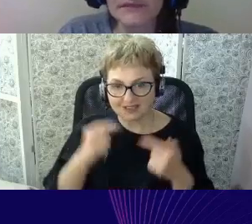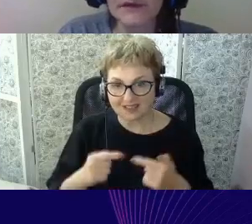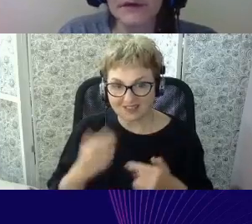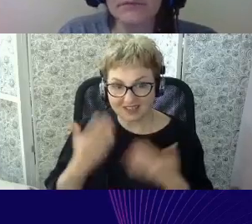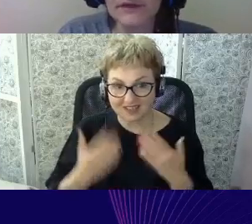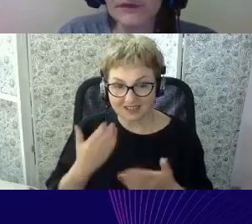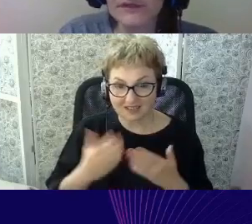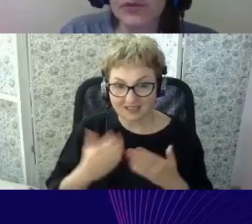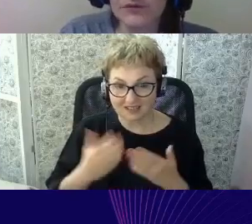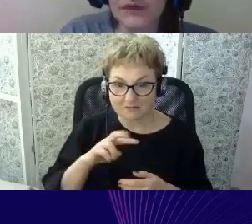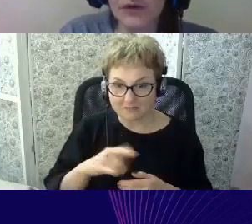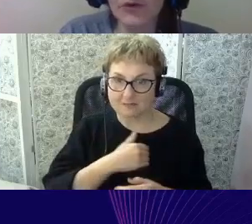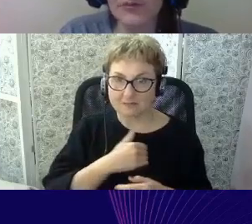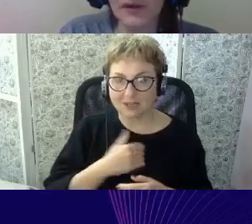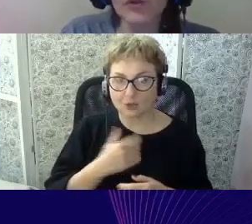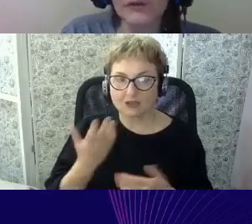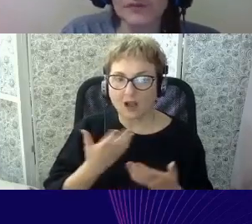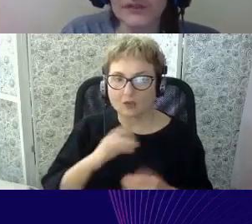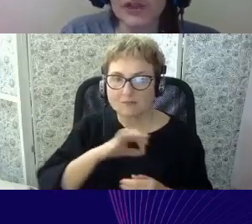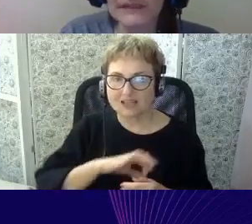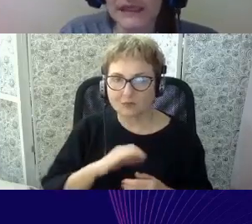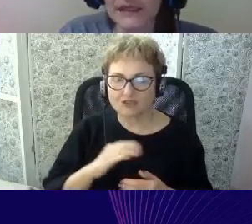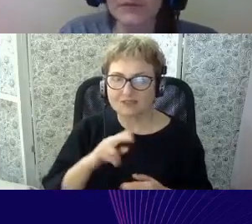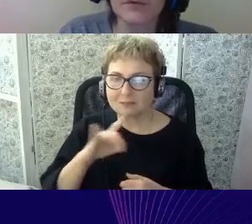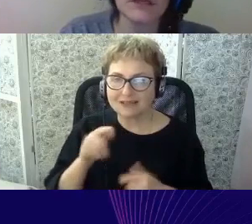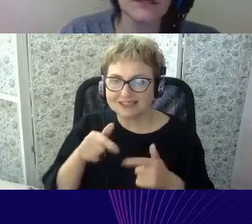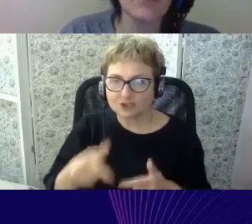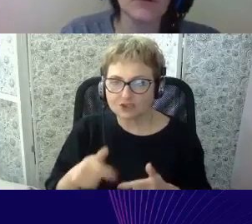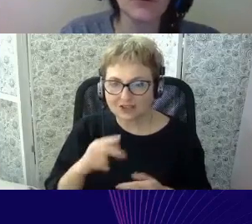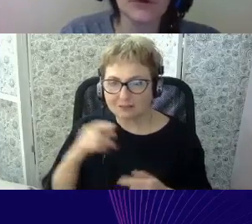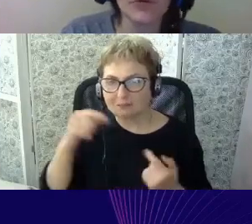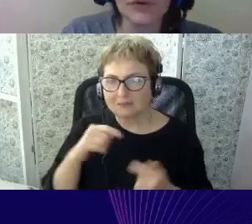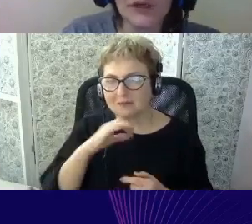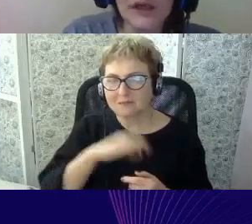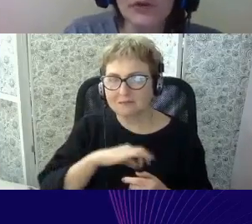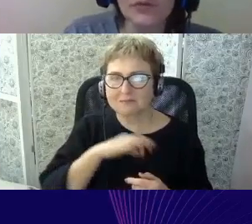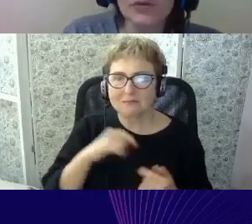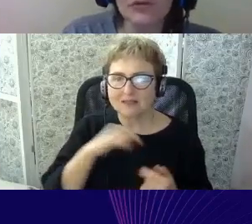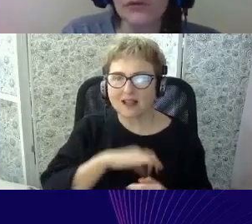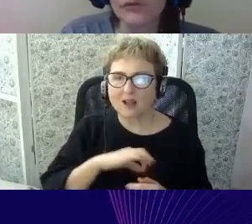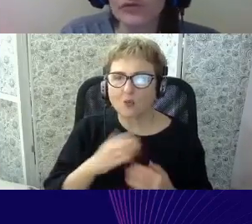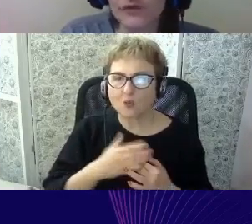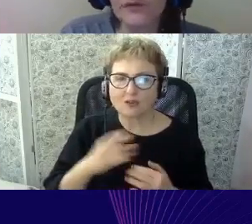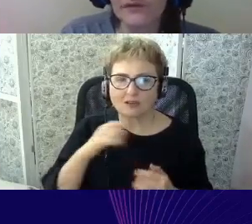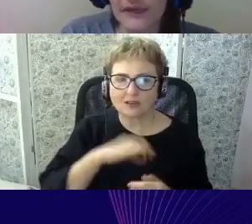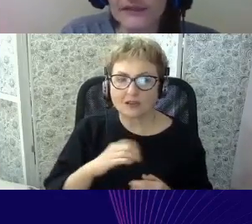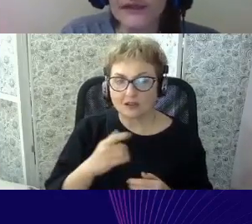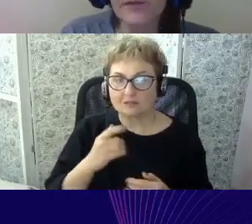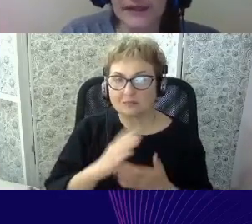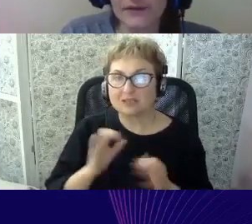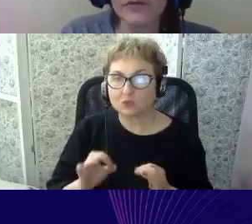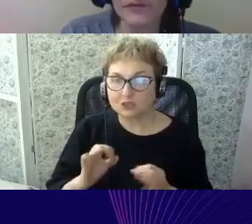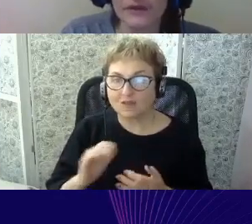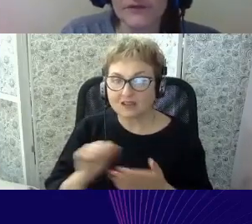если мы претендуем на какое-то преимущество при зачислении, на применении нам какой-то льготы, то безусловным условием